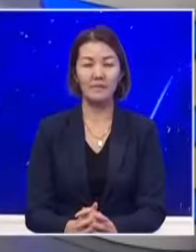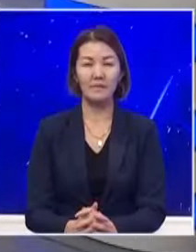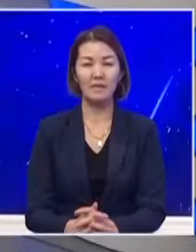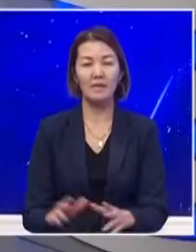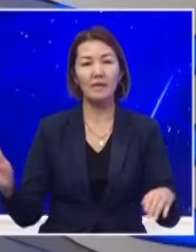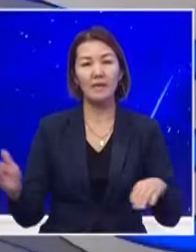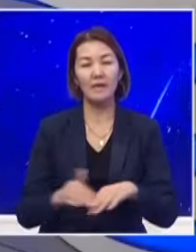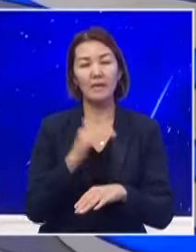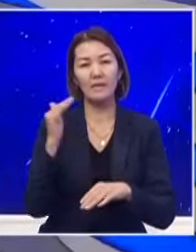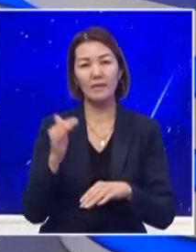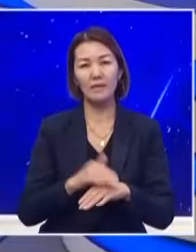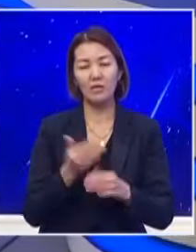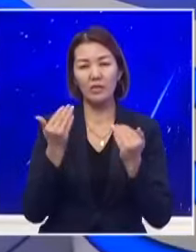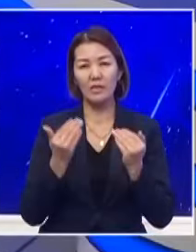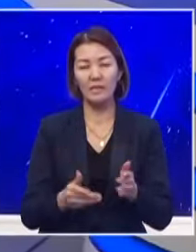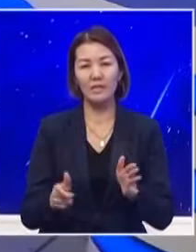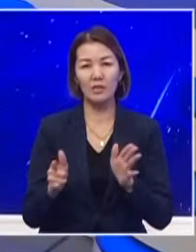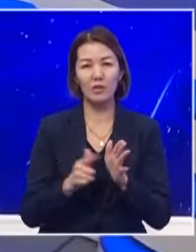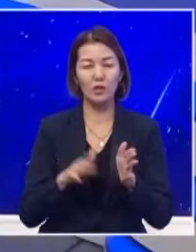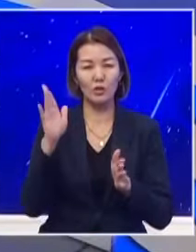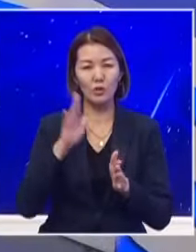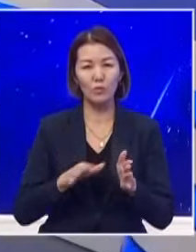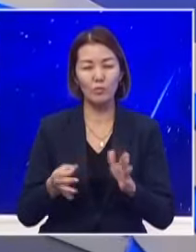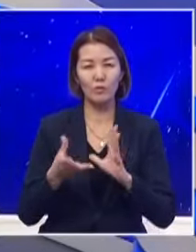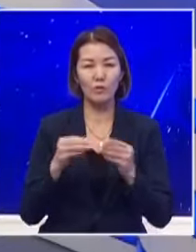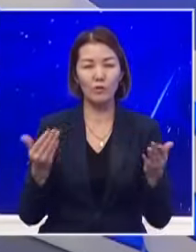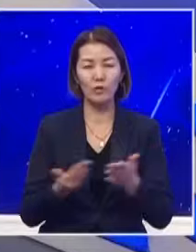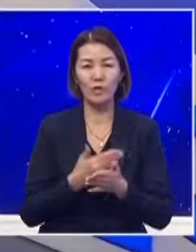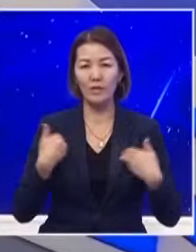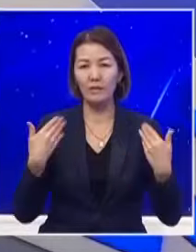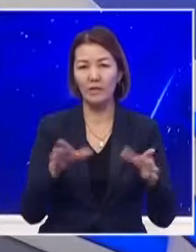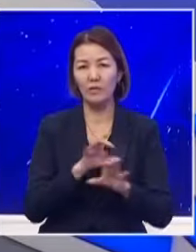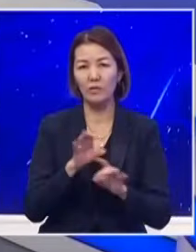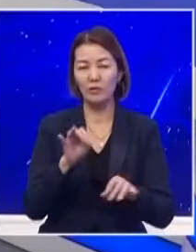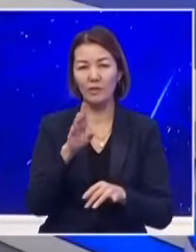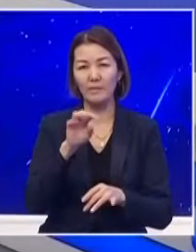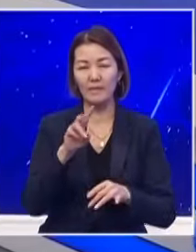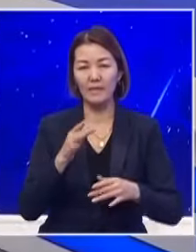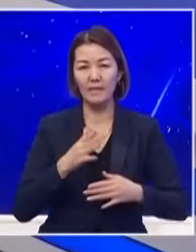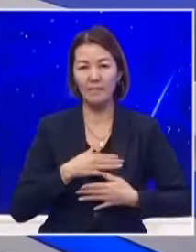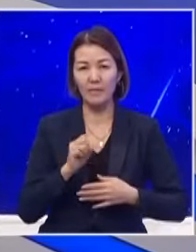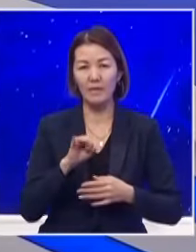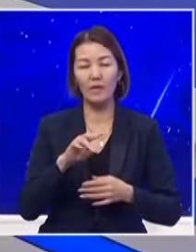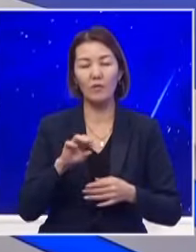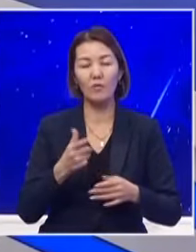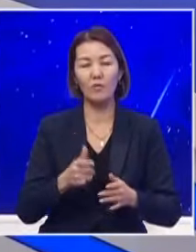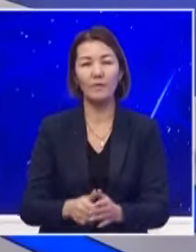Қарлигер шкірметті көрермен тікелей эфирде жетсі облысының қорытынды жаңалықтары. Студияда Селешан, Сурда Аудармада, Айгүл Жұмашқызы.